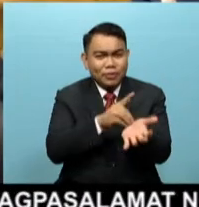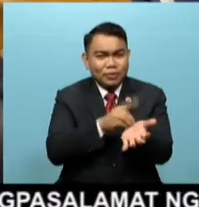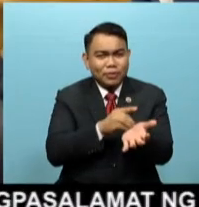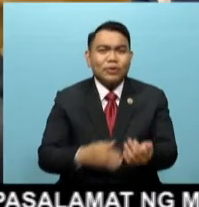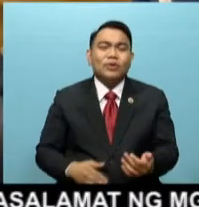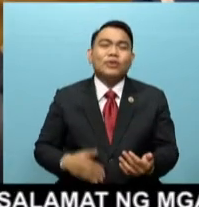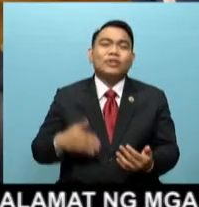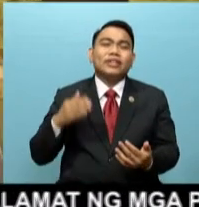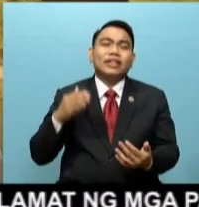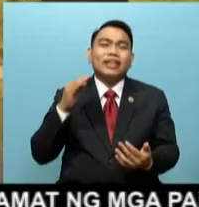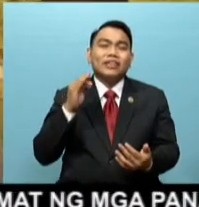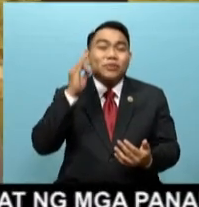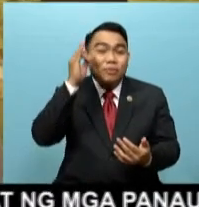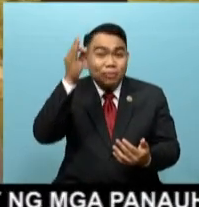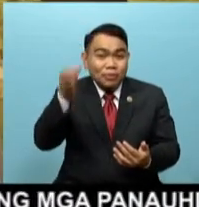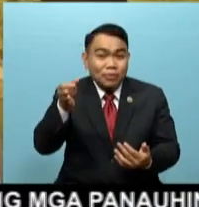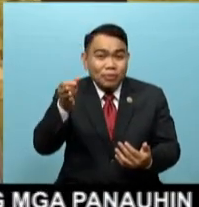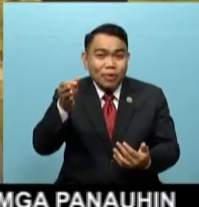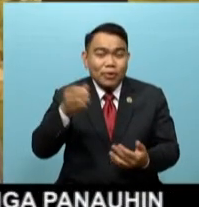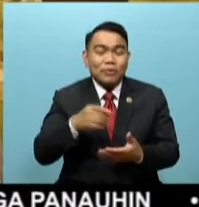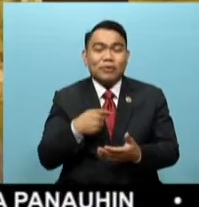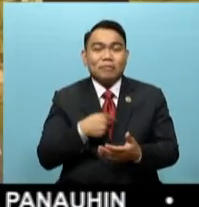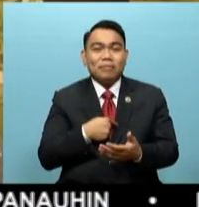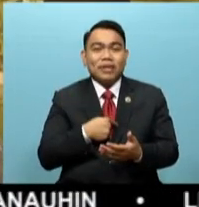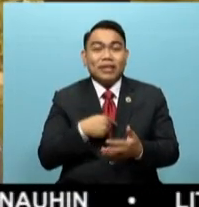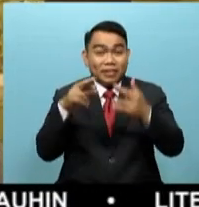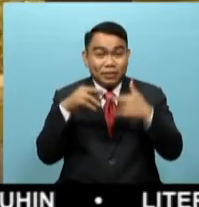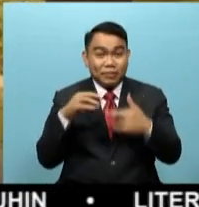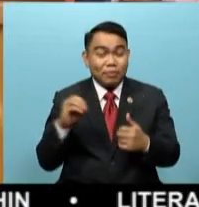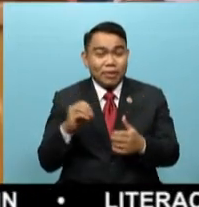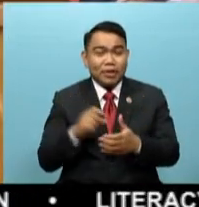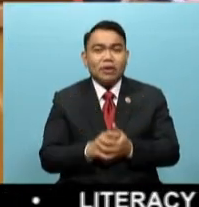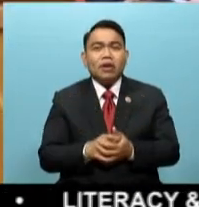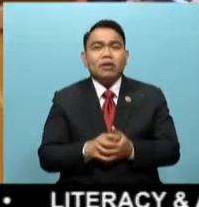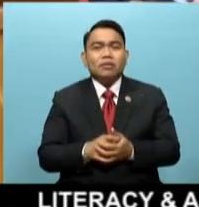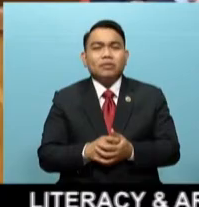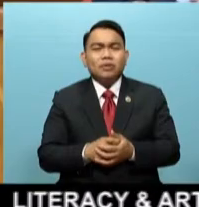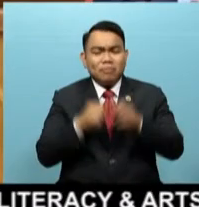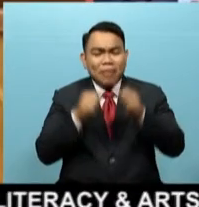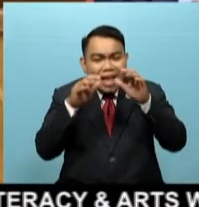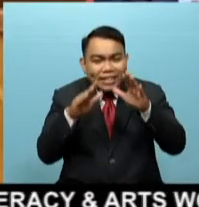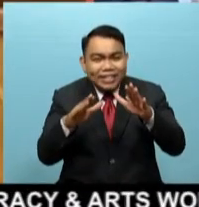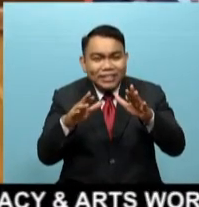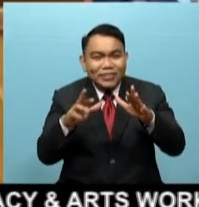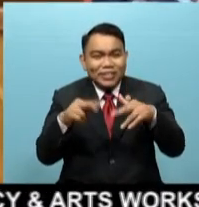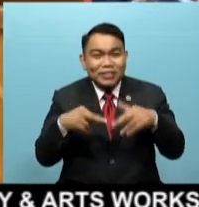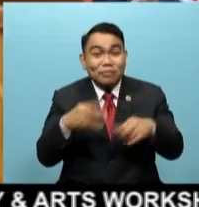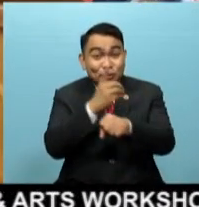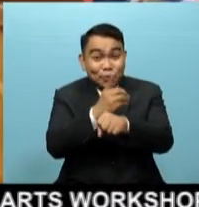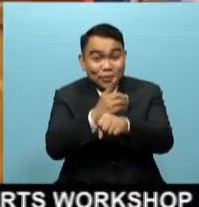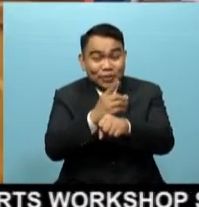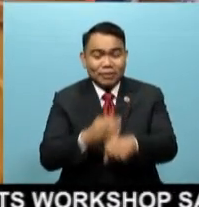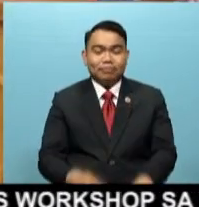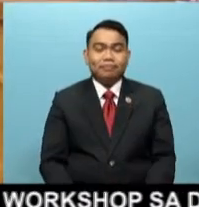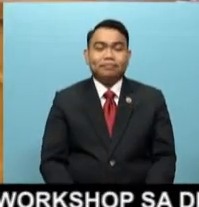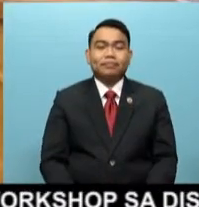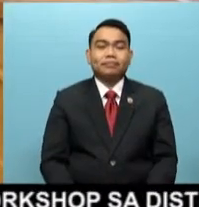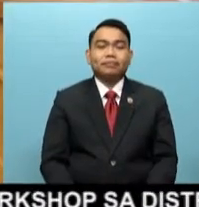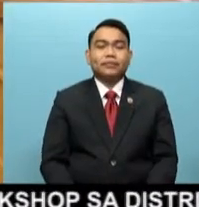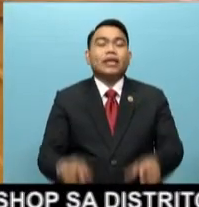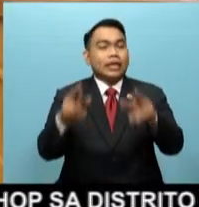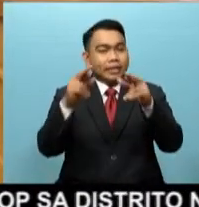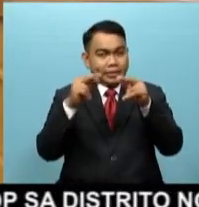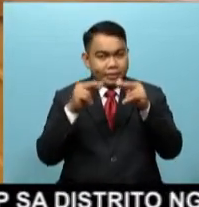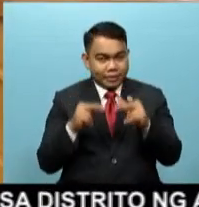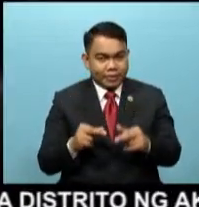wag po ngayon. Pinakayaman po sa buhay namin ang tungtungkuling ito. Ang pagkuturo ng mga kalooban ng Panginoon Diyos